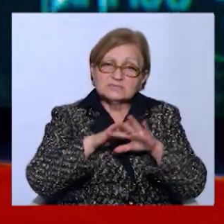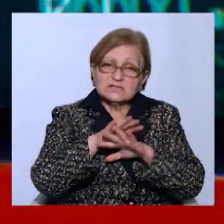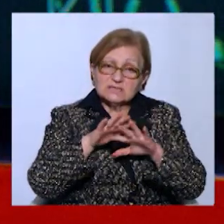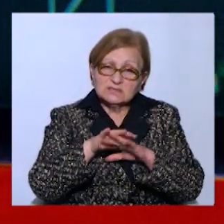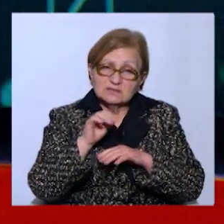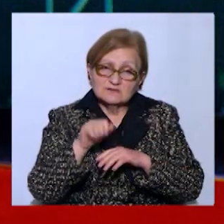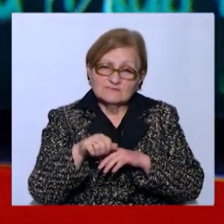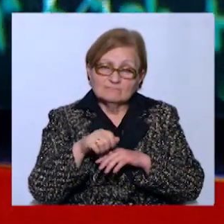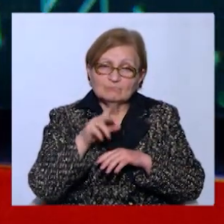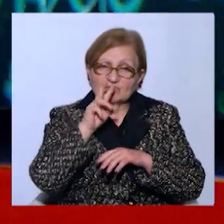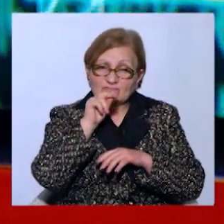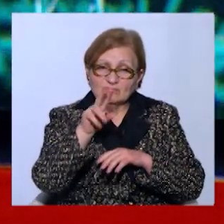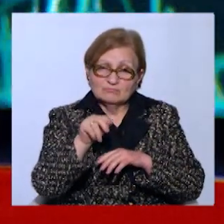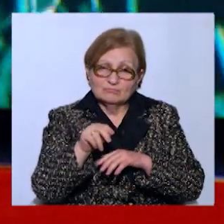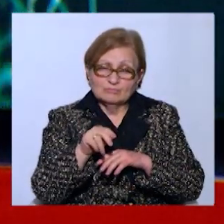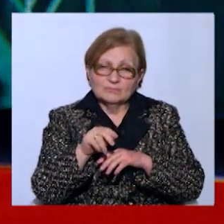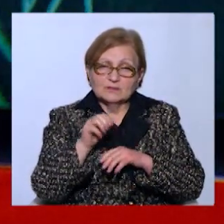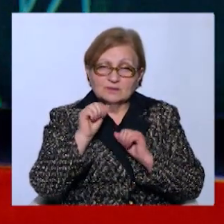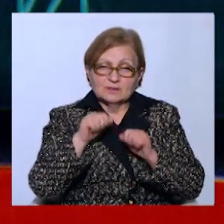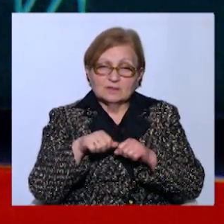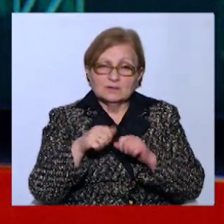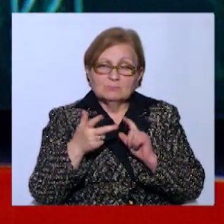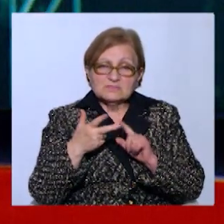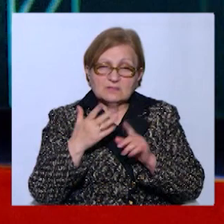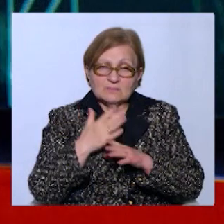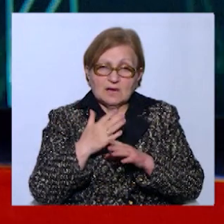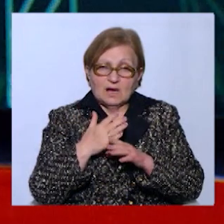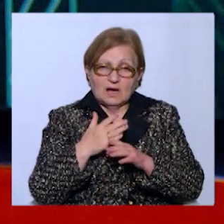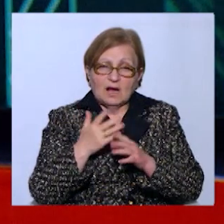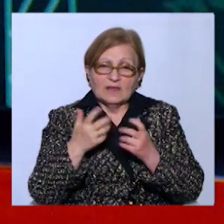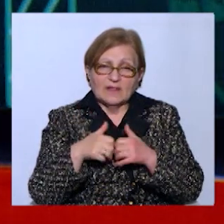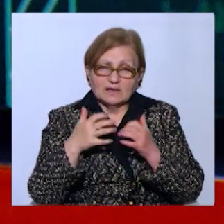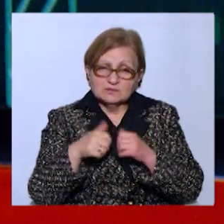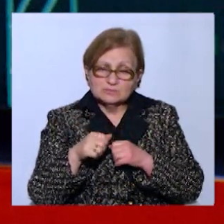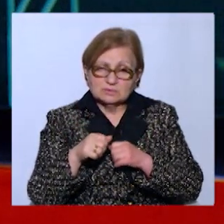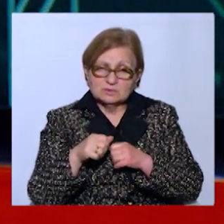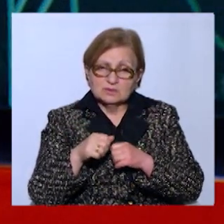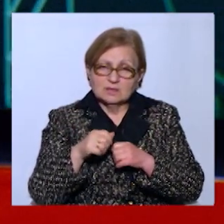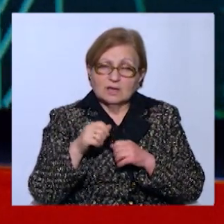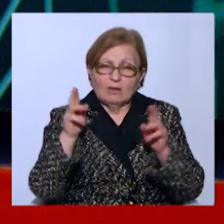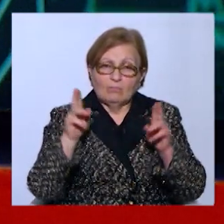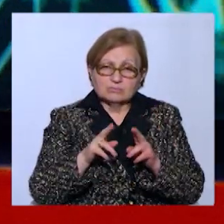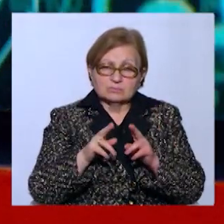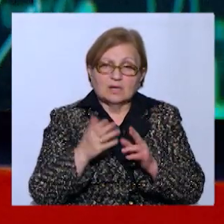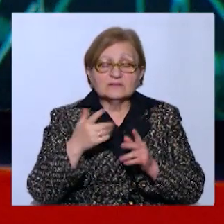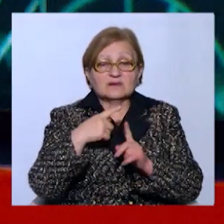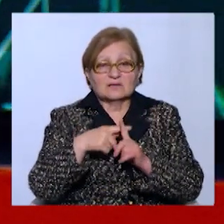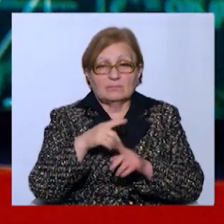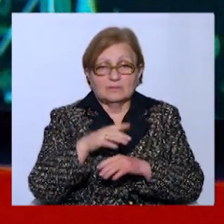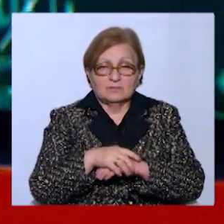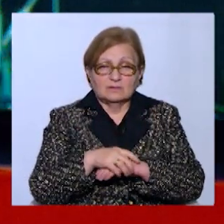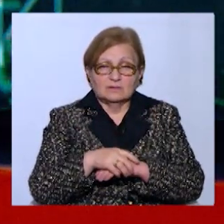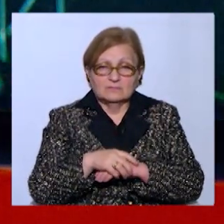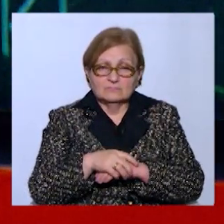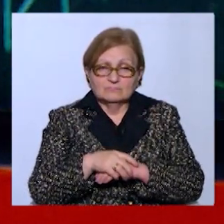სახით. ვერბალურად, ანალიზურად, მესამე არის ანალიზურად, ასე ფორმულის სახით ან გრაფიკის მეშვეობით, ხო? ანუ თქვენ